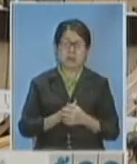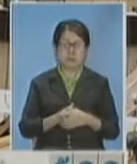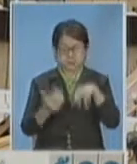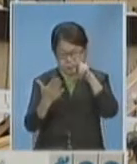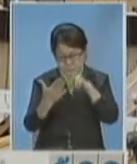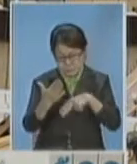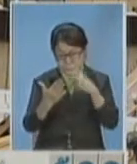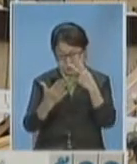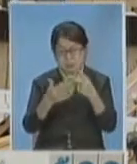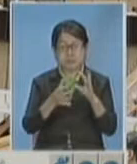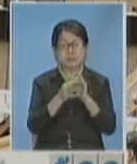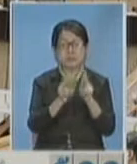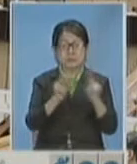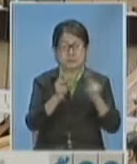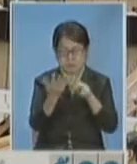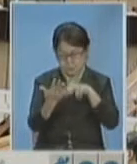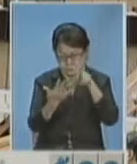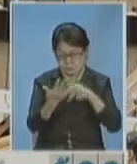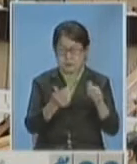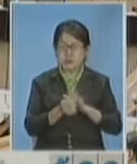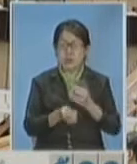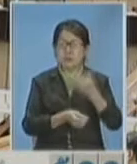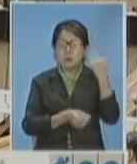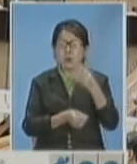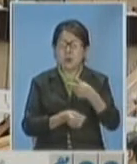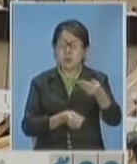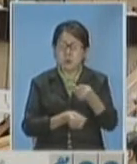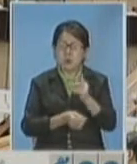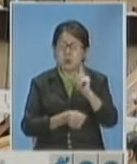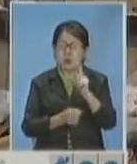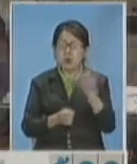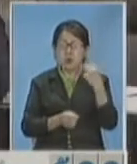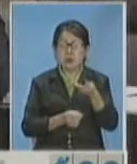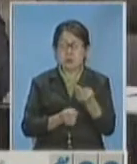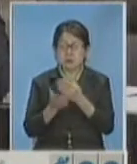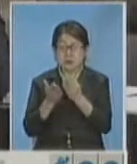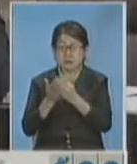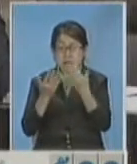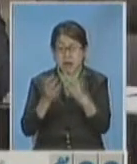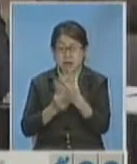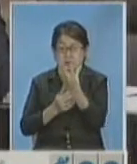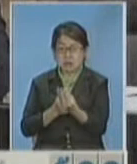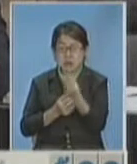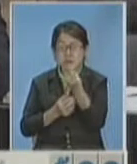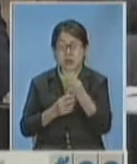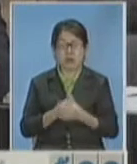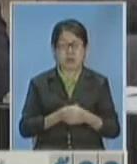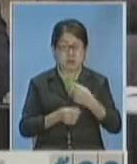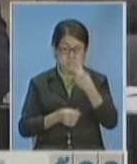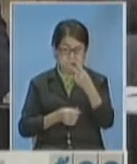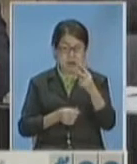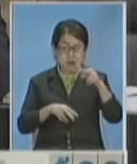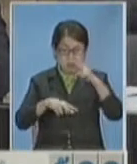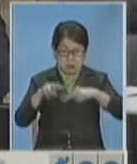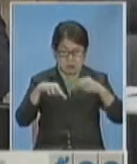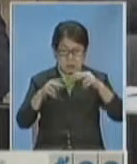ำงานของงบกรรมาธิการก็จะดูว่างบประมาณที่ขอไปของเดิมเนี่ยได้ใช้ไปมากน้อยเพียงใดเราพบว่ามีงบประมาณค้